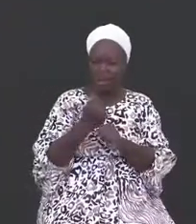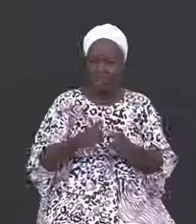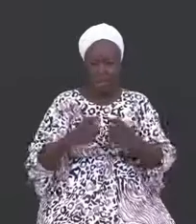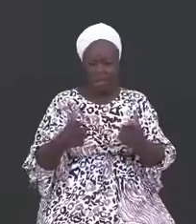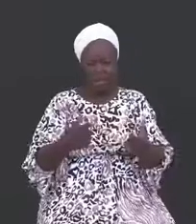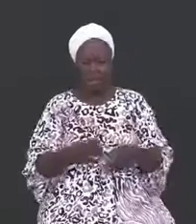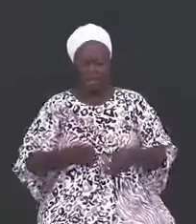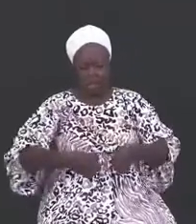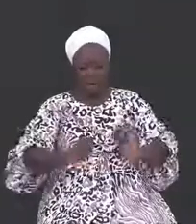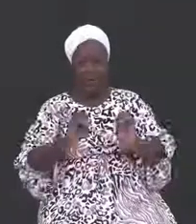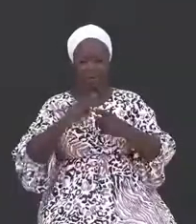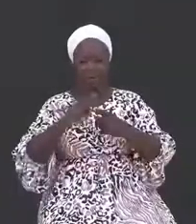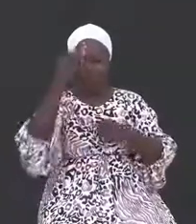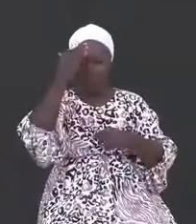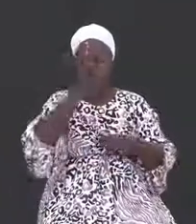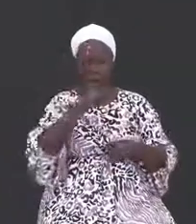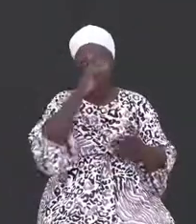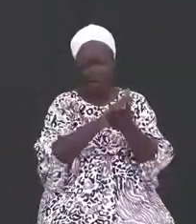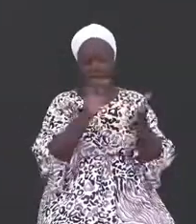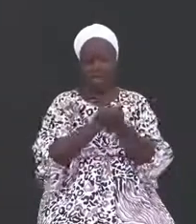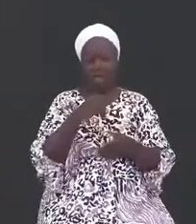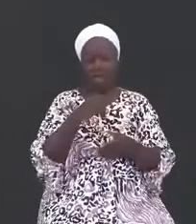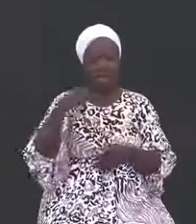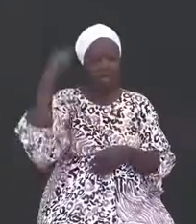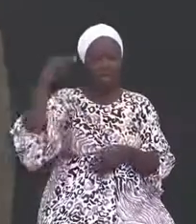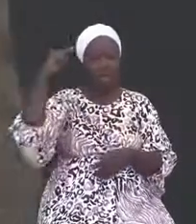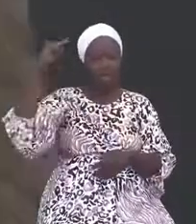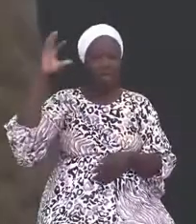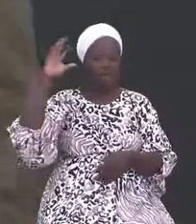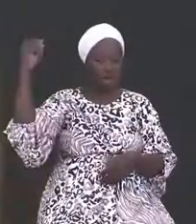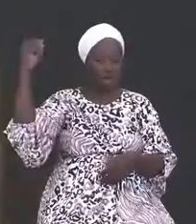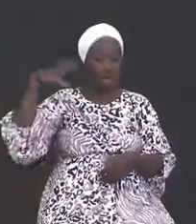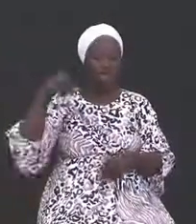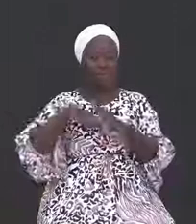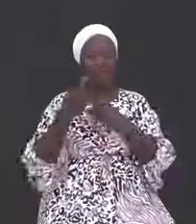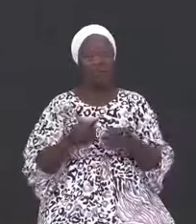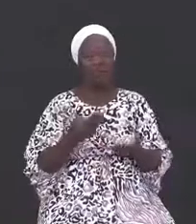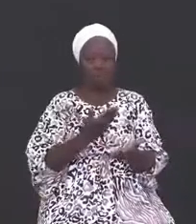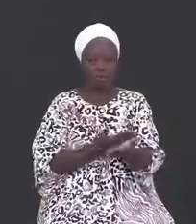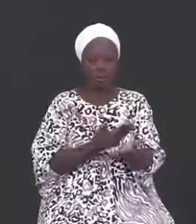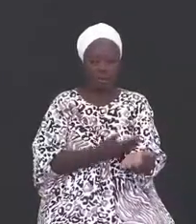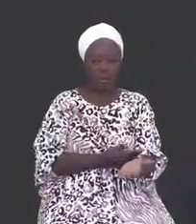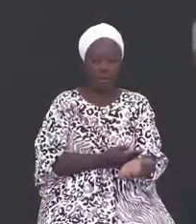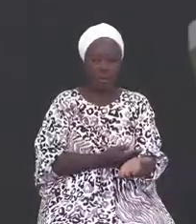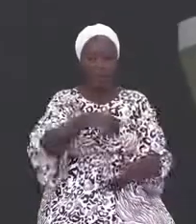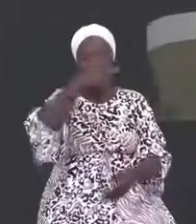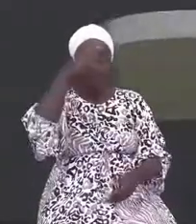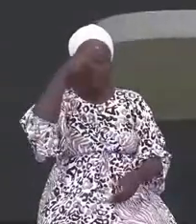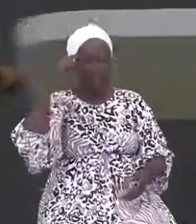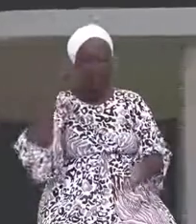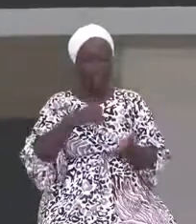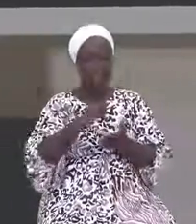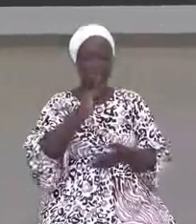pour croire et comprendre non que le soleil va se lever le matin. Parce que c'est un fait. Je n'ai